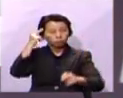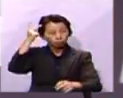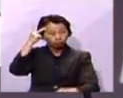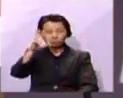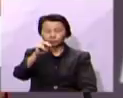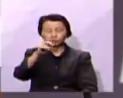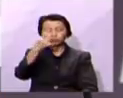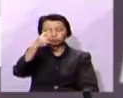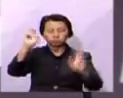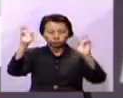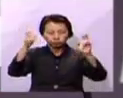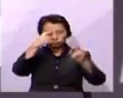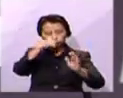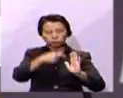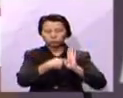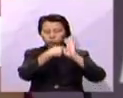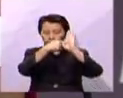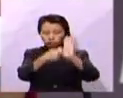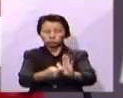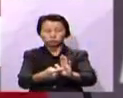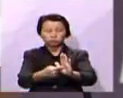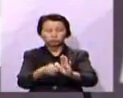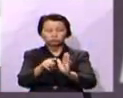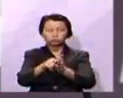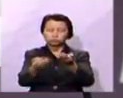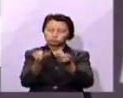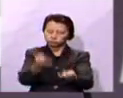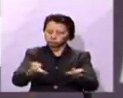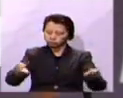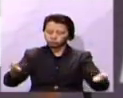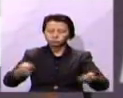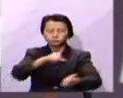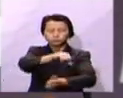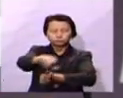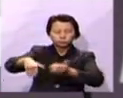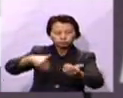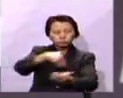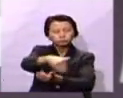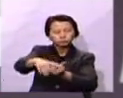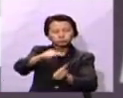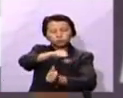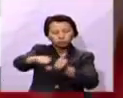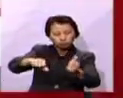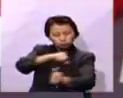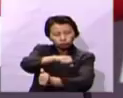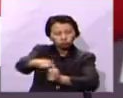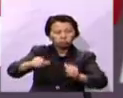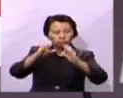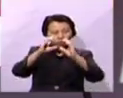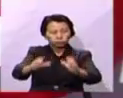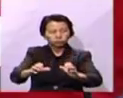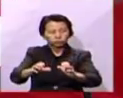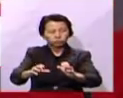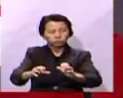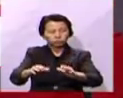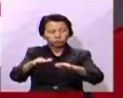untuk mewujudkan mobiliti sosial secara vertikal kepada anak-anak